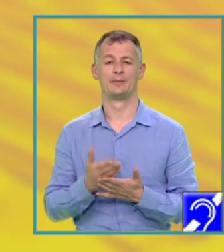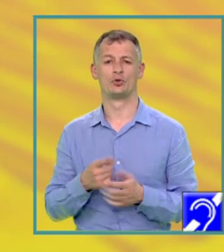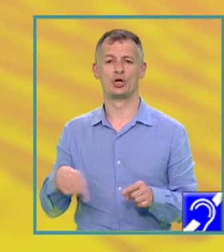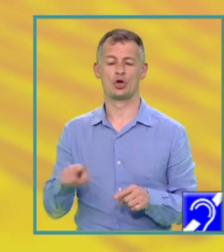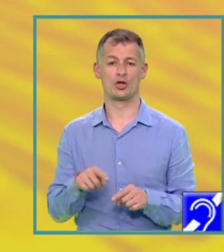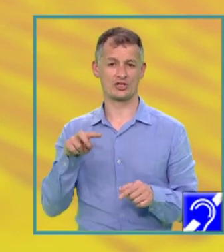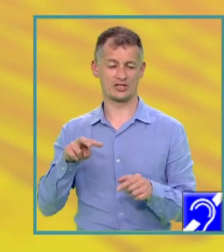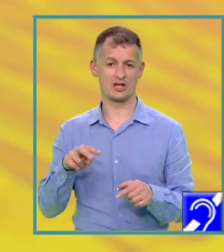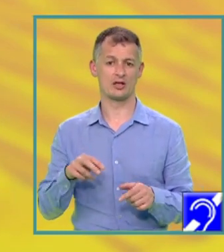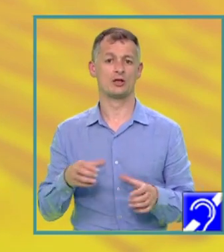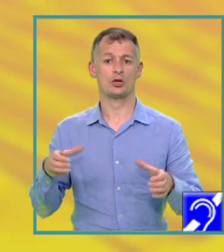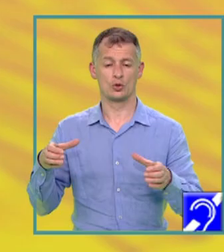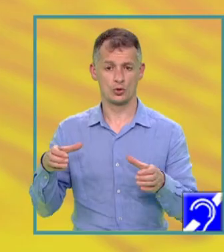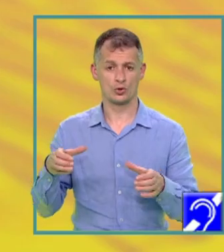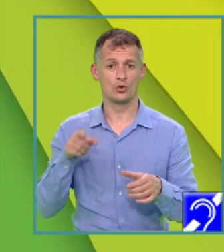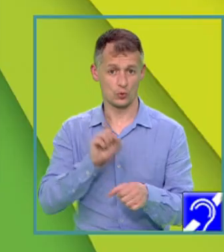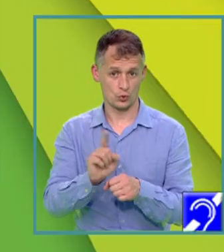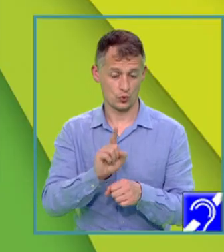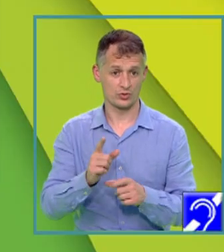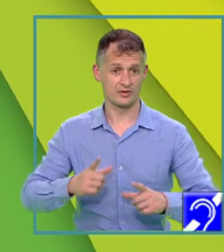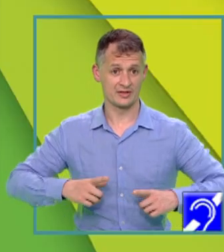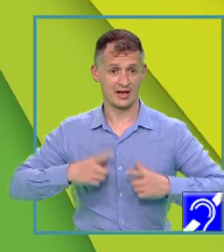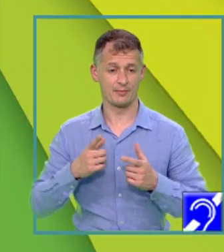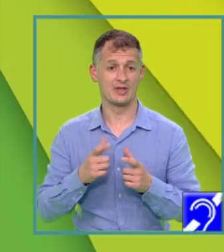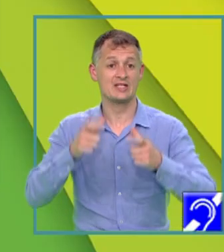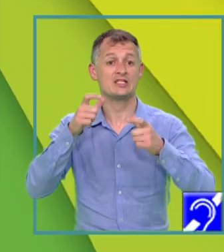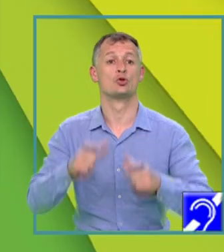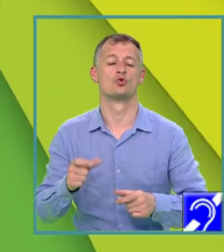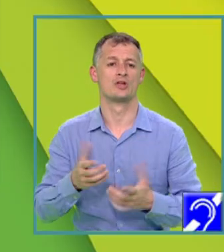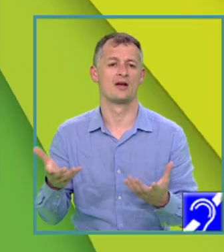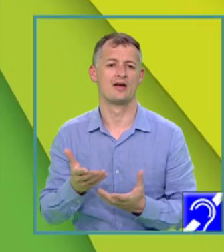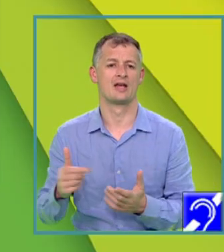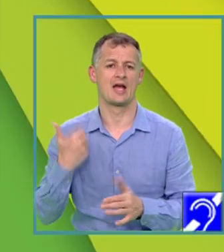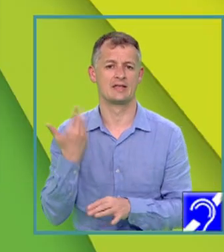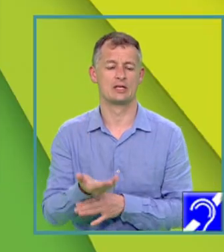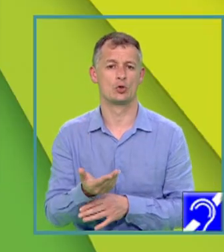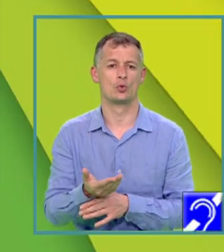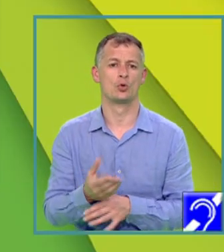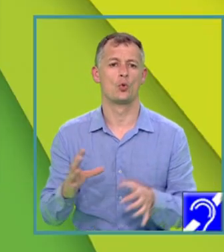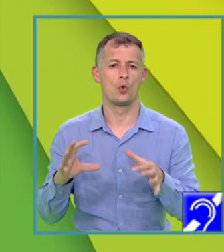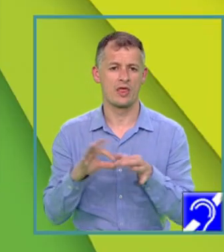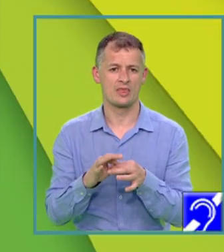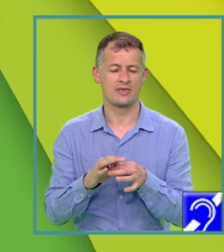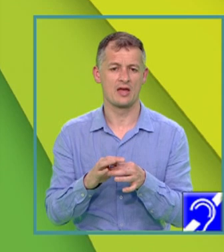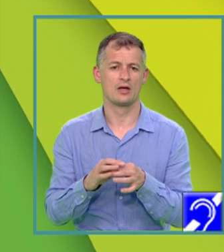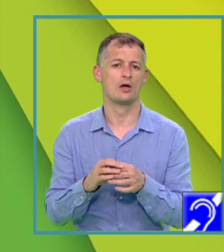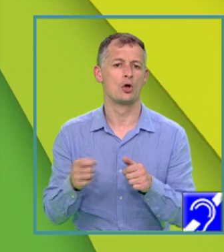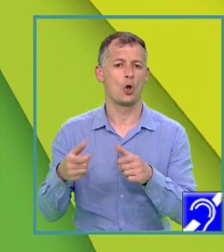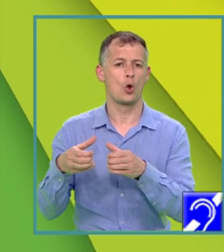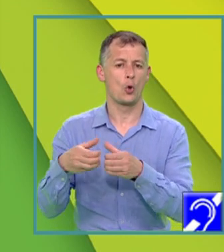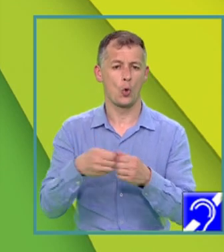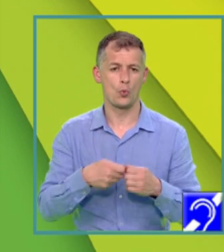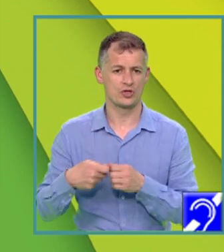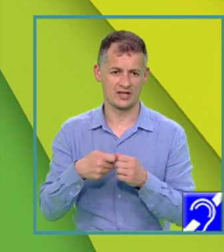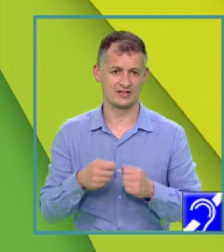în această organizație trăim, instituție. Este, de fapt, instituția ce asigură unitatea și coeziunea comunității.